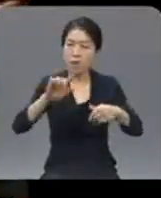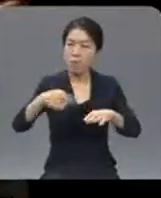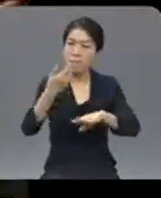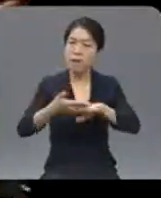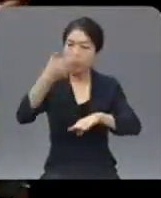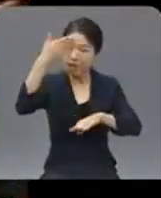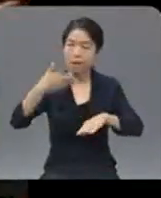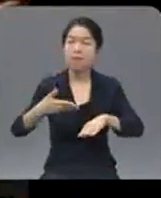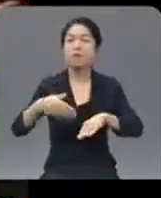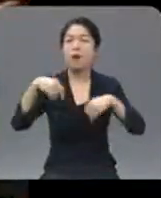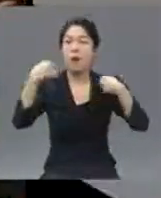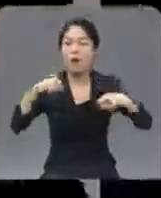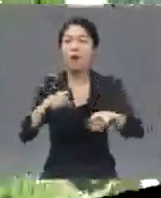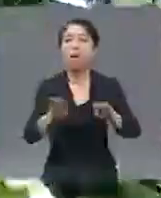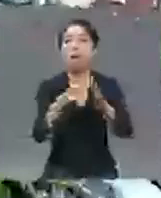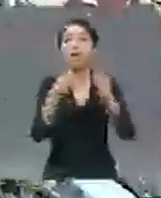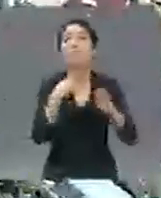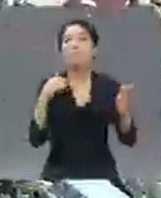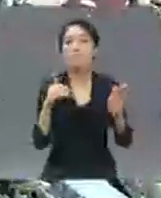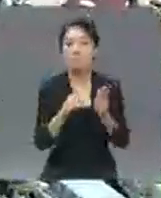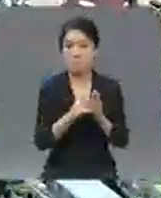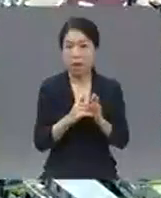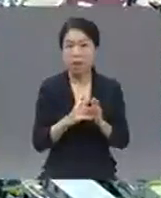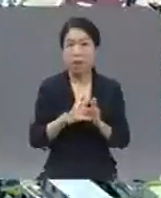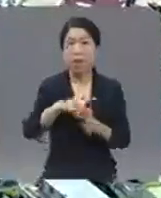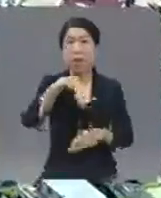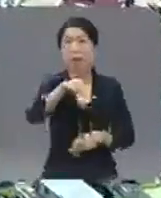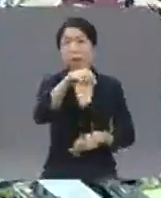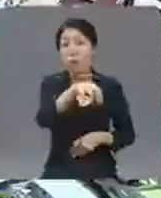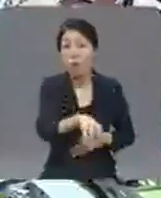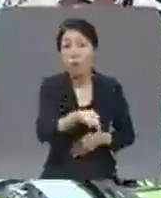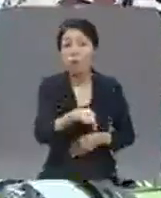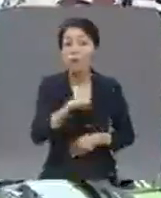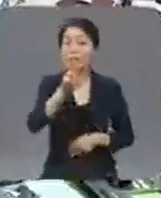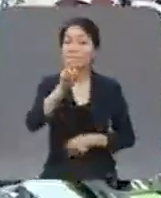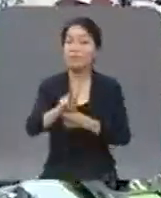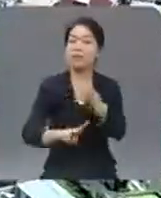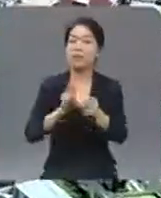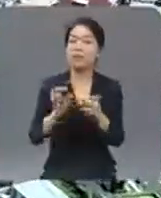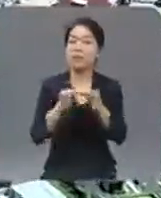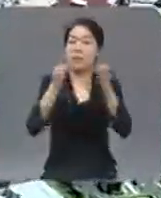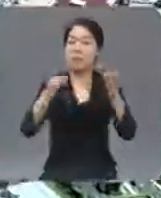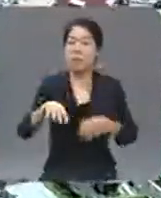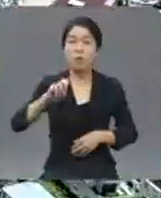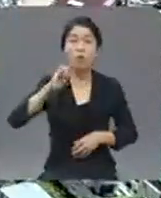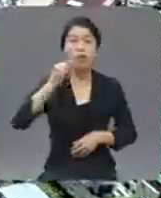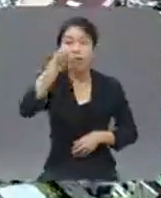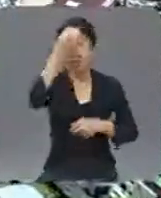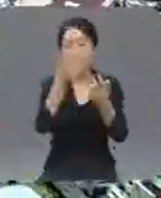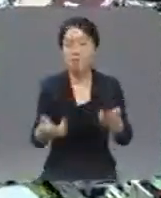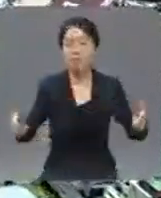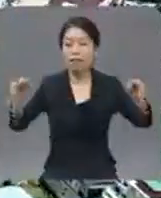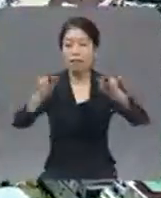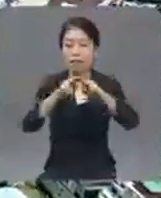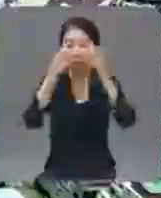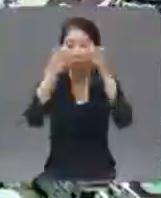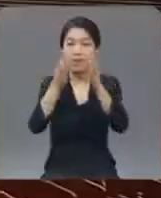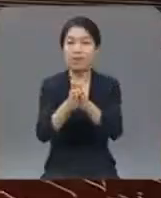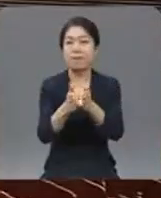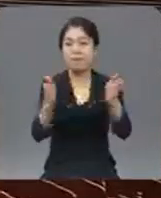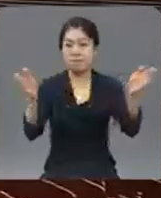차례의 문화공연이 열린 곳입니다 광주 문예회관이 32년 만에 광주예술의 전당으로 새